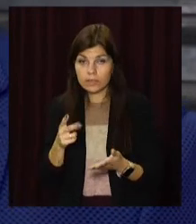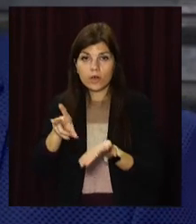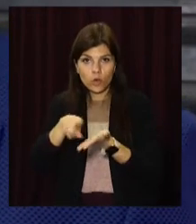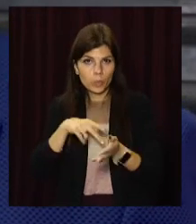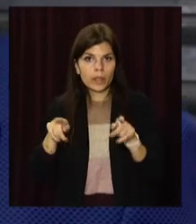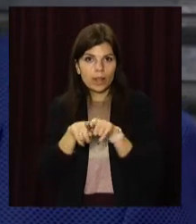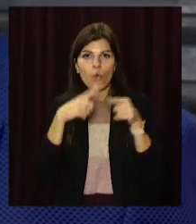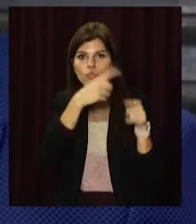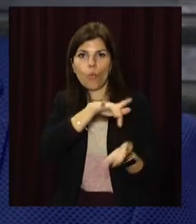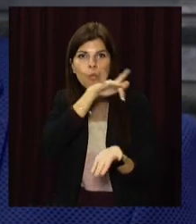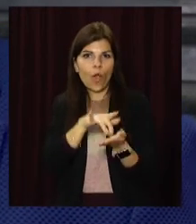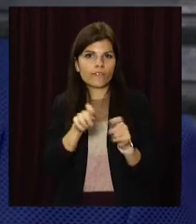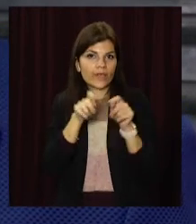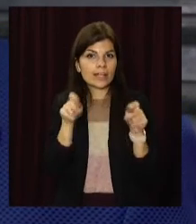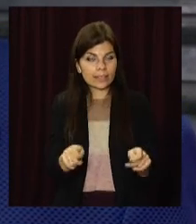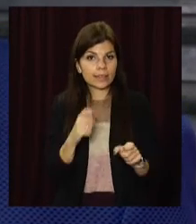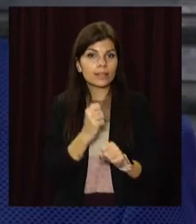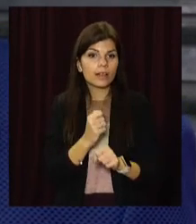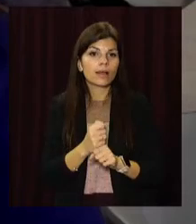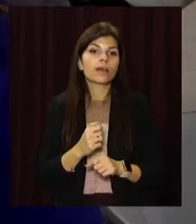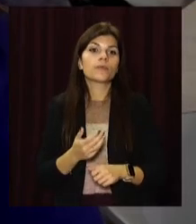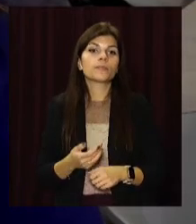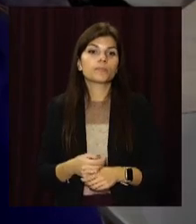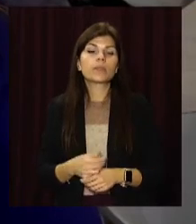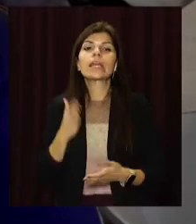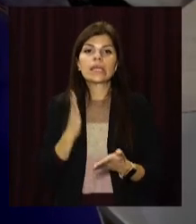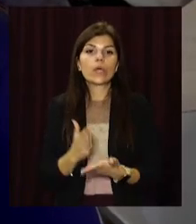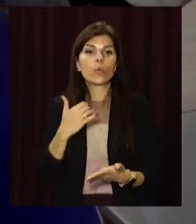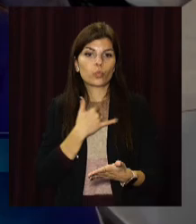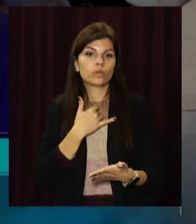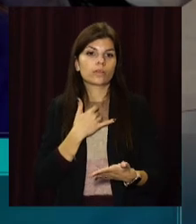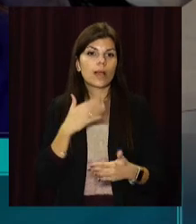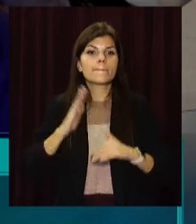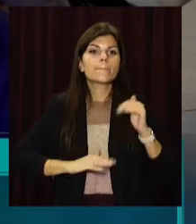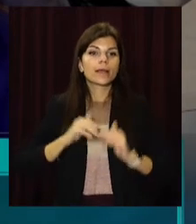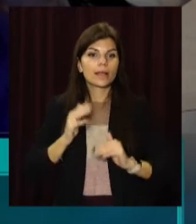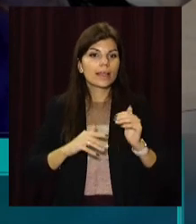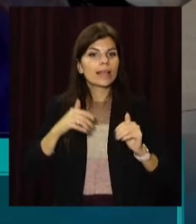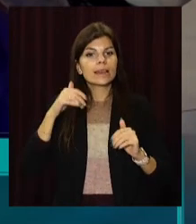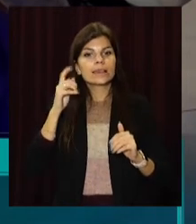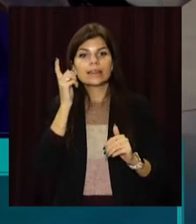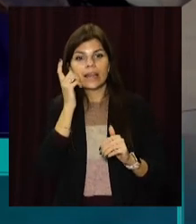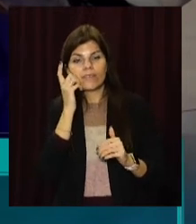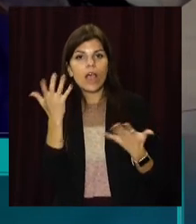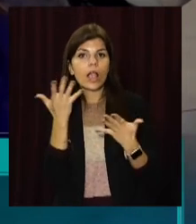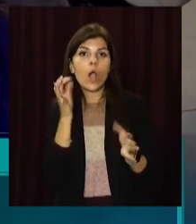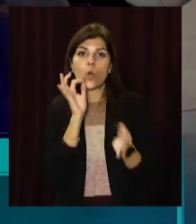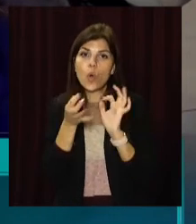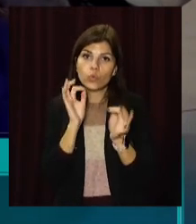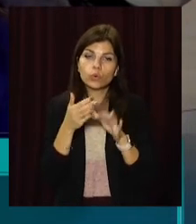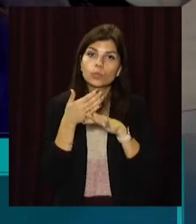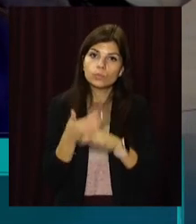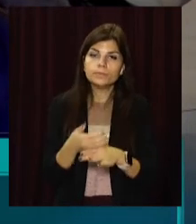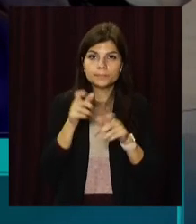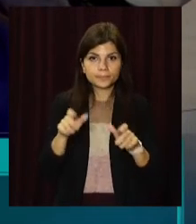ми в цьому питанні вже ж як флагмани. Є у нас практика телефонних якихось консультацій,